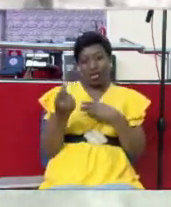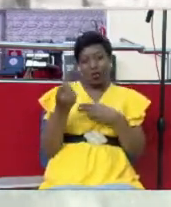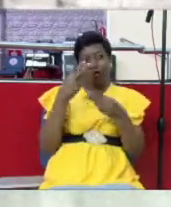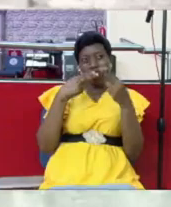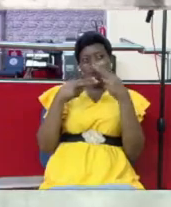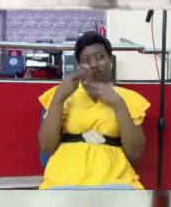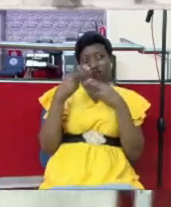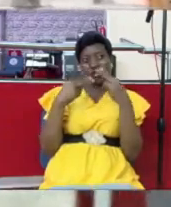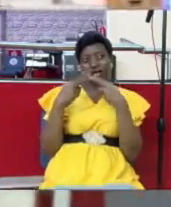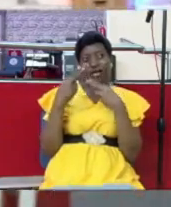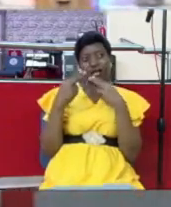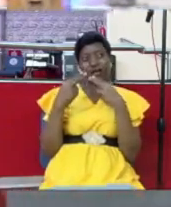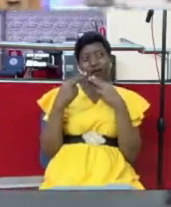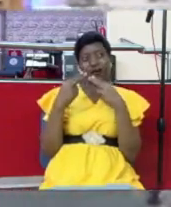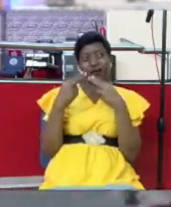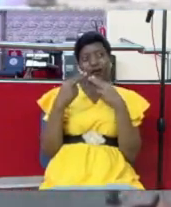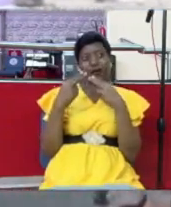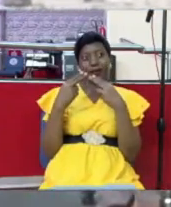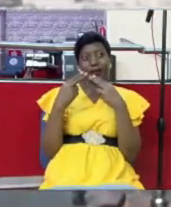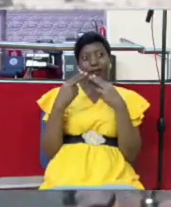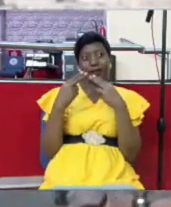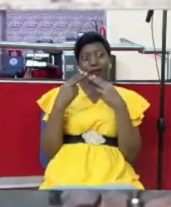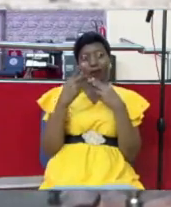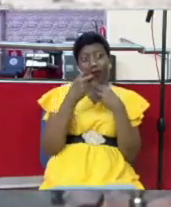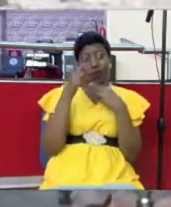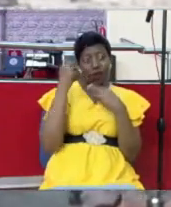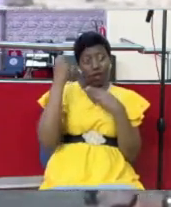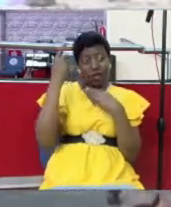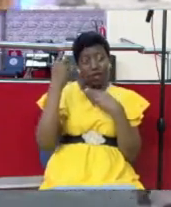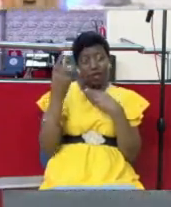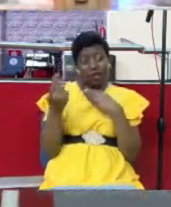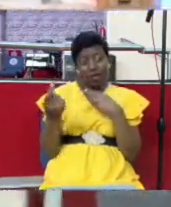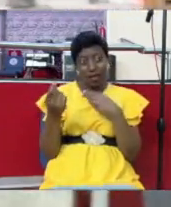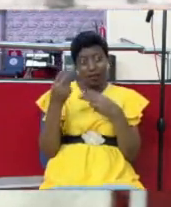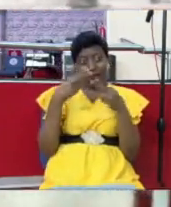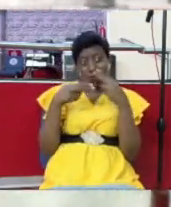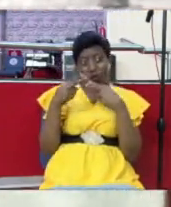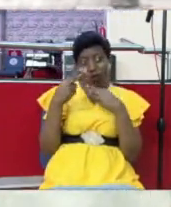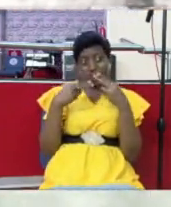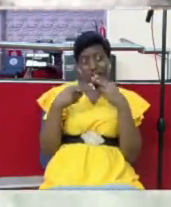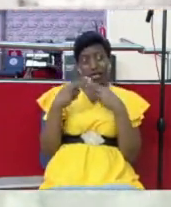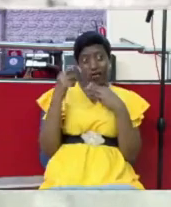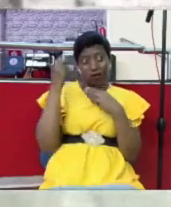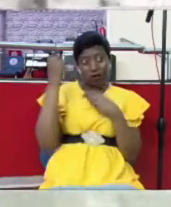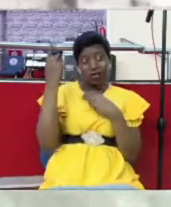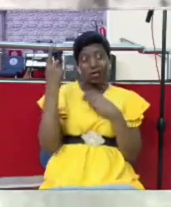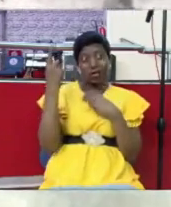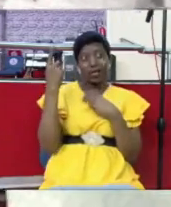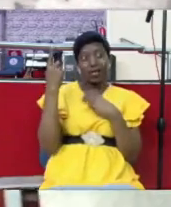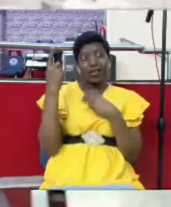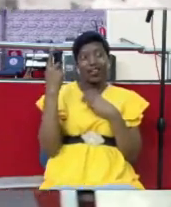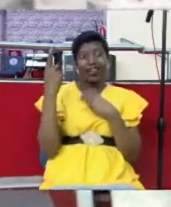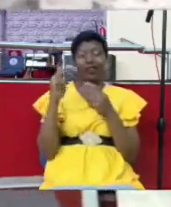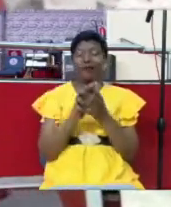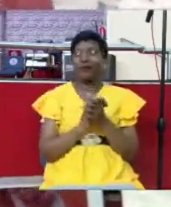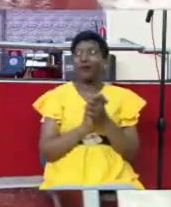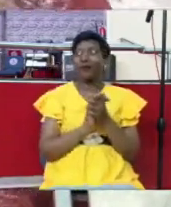Bwana asifiwe. Amen. Kiosk. Ama in another short form, tulikuwa tukiziita kiodhe. Aha, kiodhe.